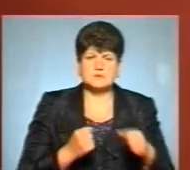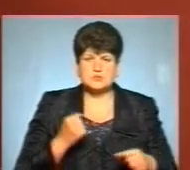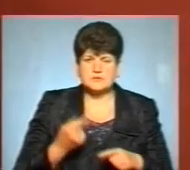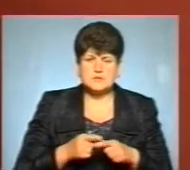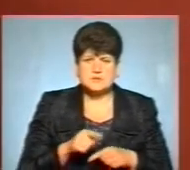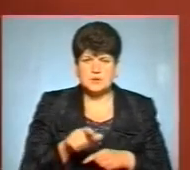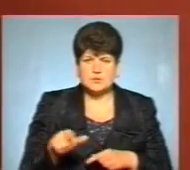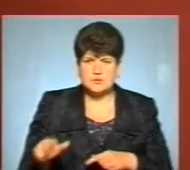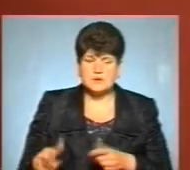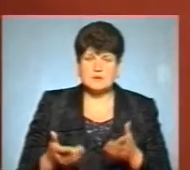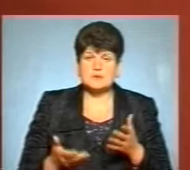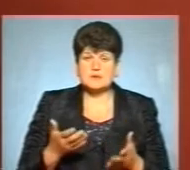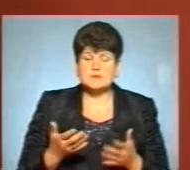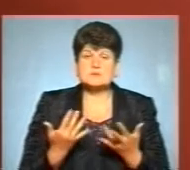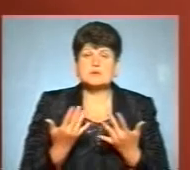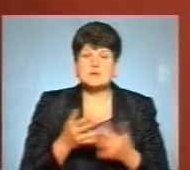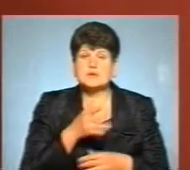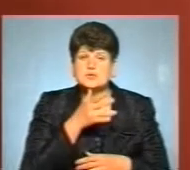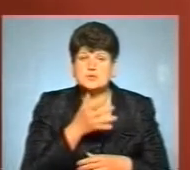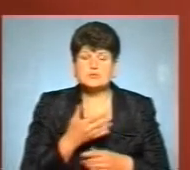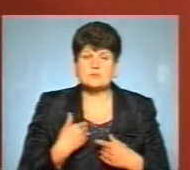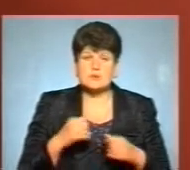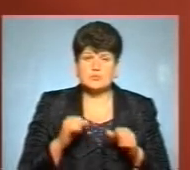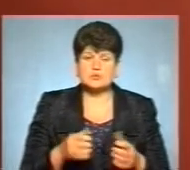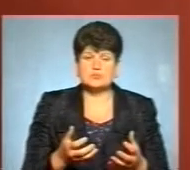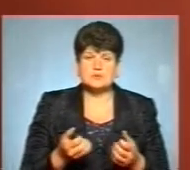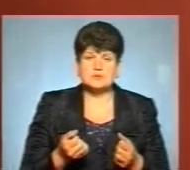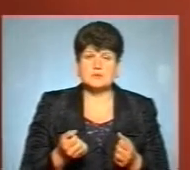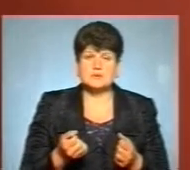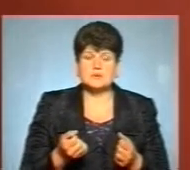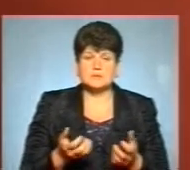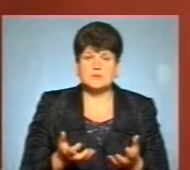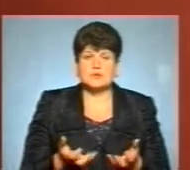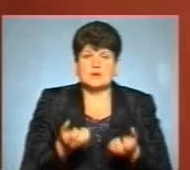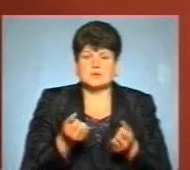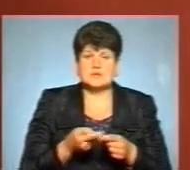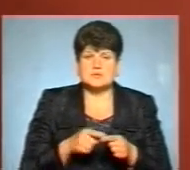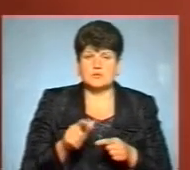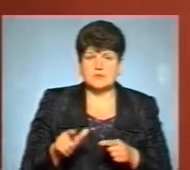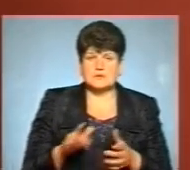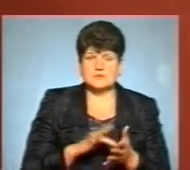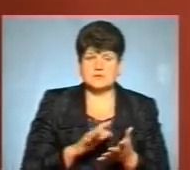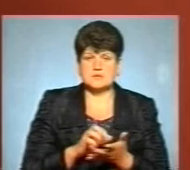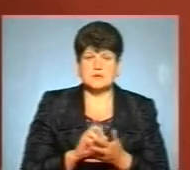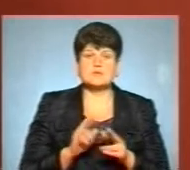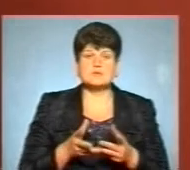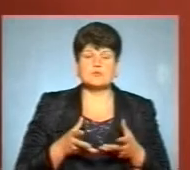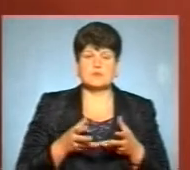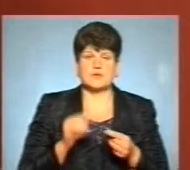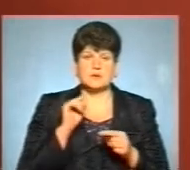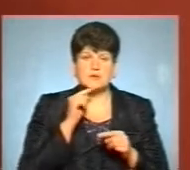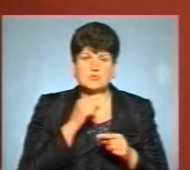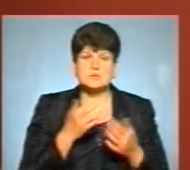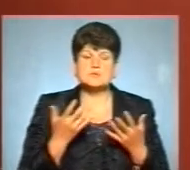людей. Одначе, скільки часу ми можемо утримувати цих людей в центрах зайнятості, як це буде впливати в майбутньому далі на економіку,